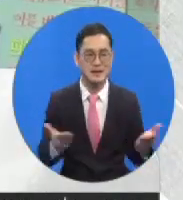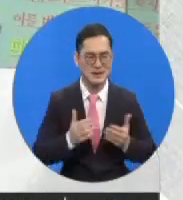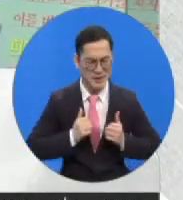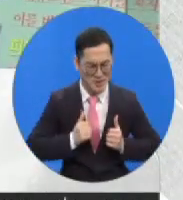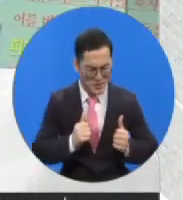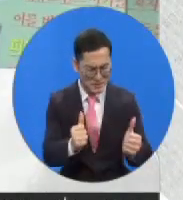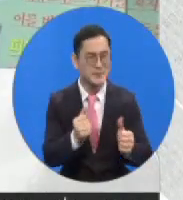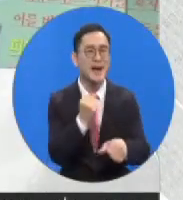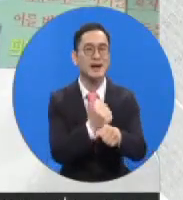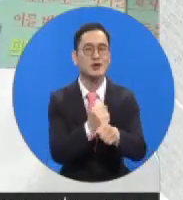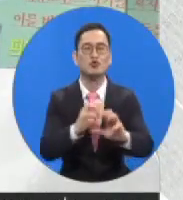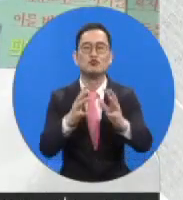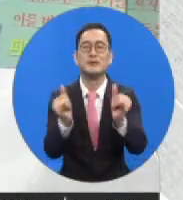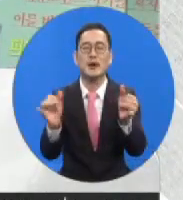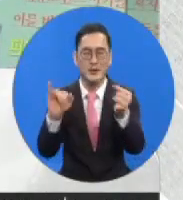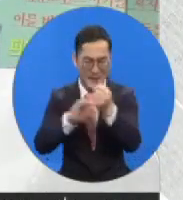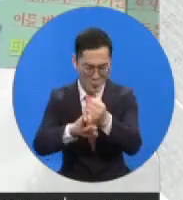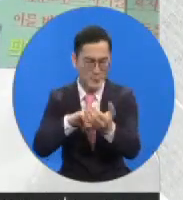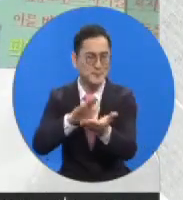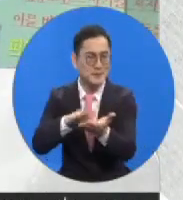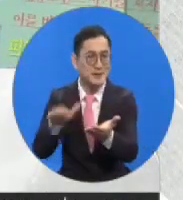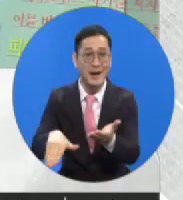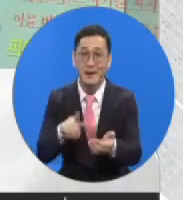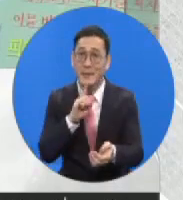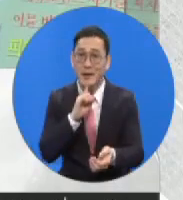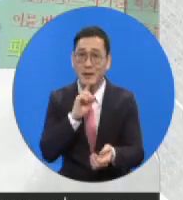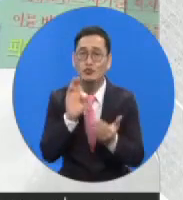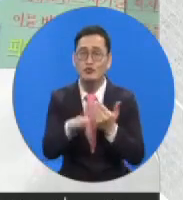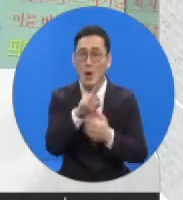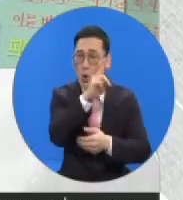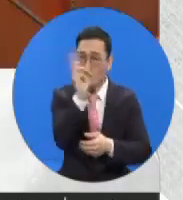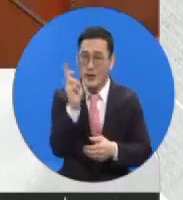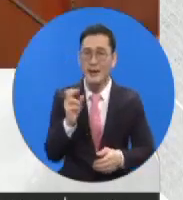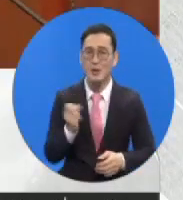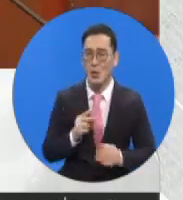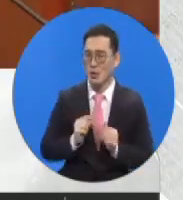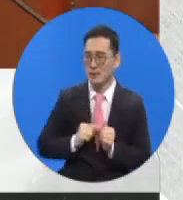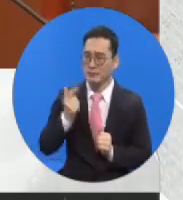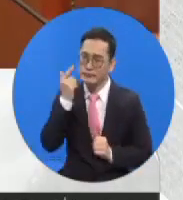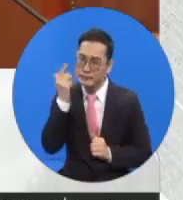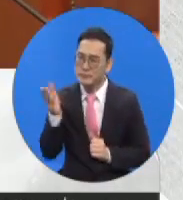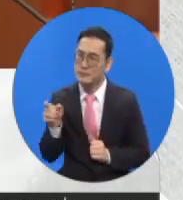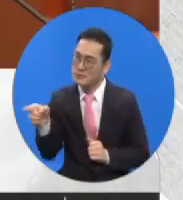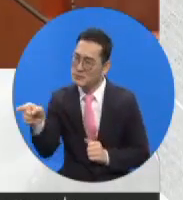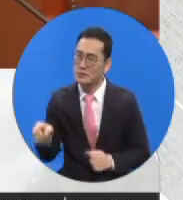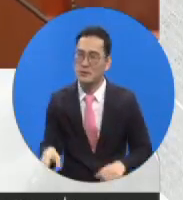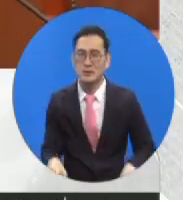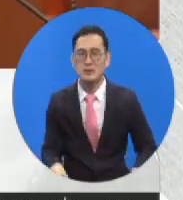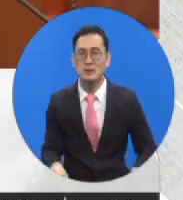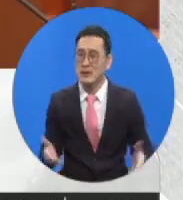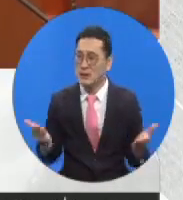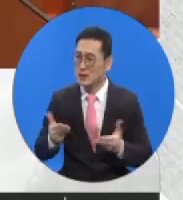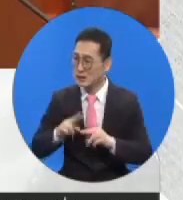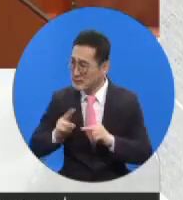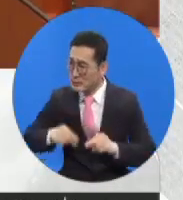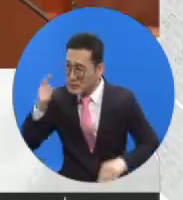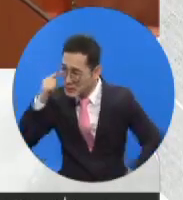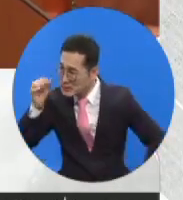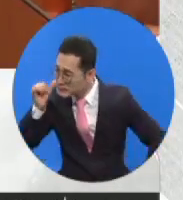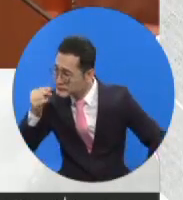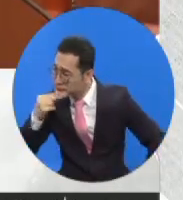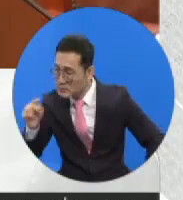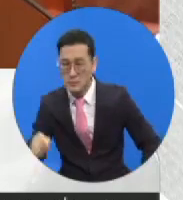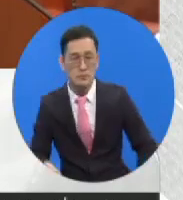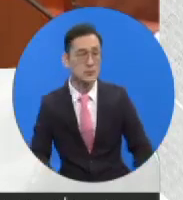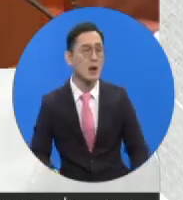국민과의 약속이다 이런 식으로 이제 두루뭉술하게 얘기를 했습니다. 근데 오후에 조금 전에 장재원 의원이 다시 묻자 그때 이제 대통령의 발언을 공개한 겁니다. 뭐 진짜 있는지 없는지 사실 저희도